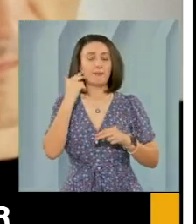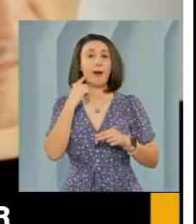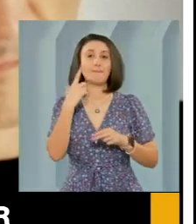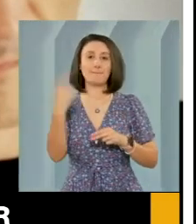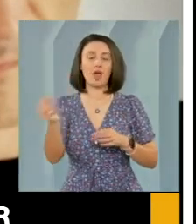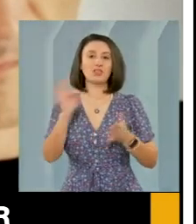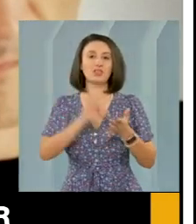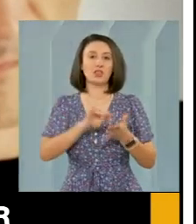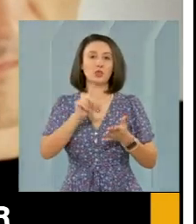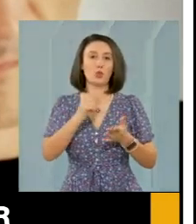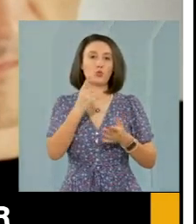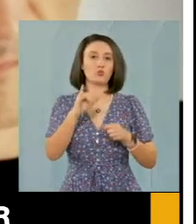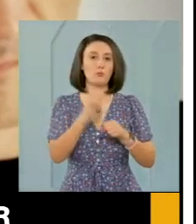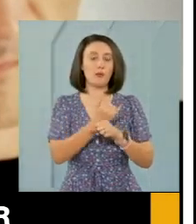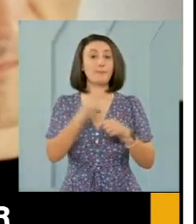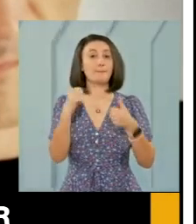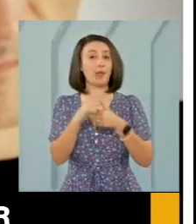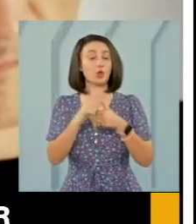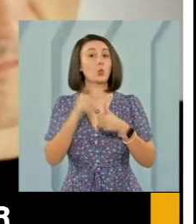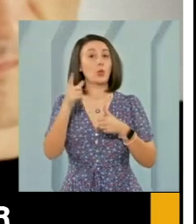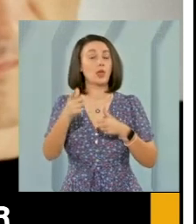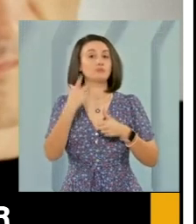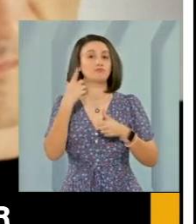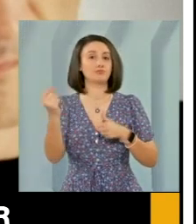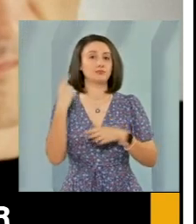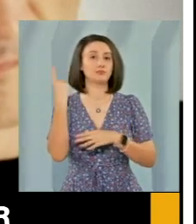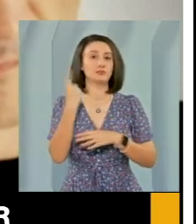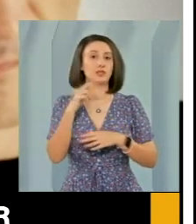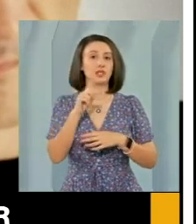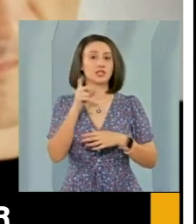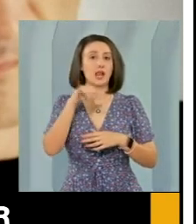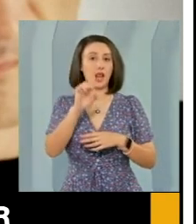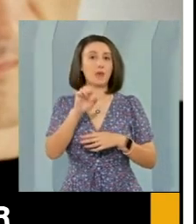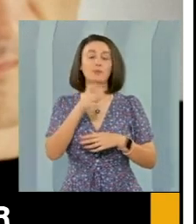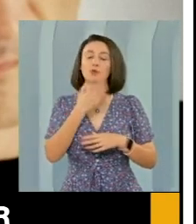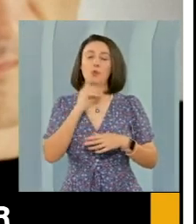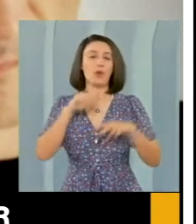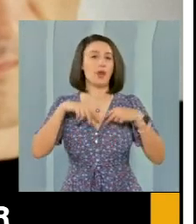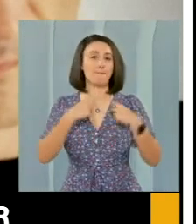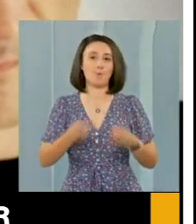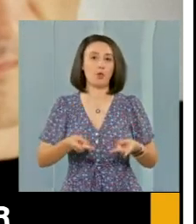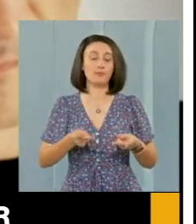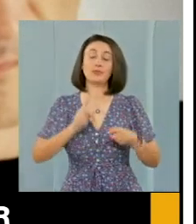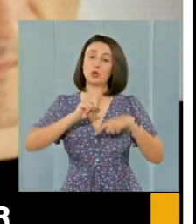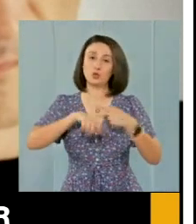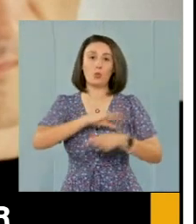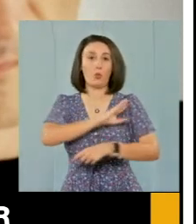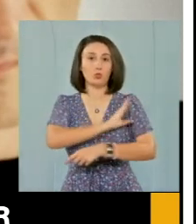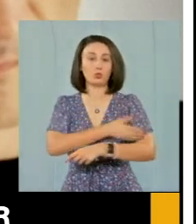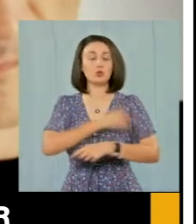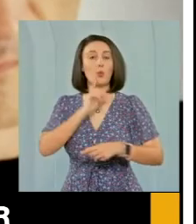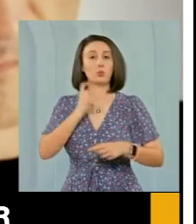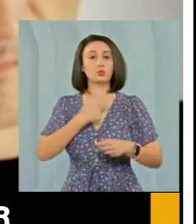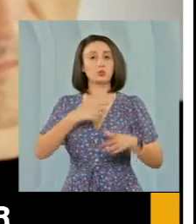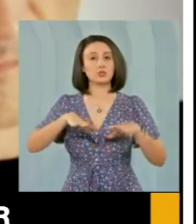în data de 21 mai cu prietenul său spre localitatea Răchițele și Niciunul nu a mai revenit mai apoi autoritățile au reușit